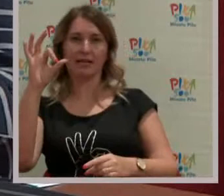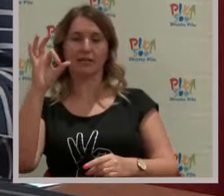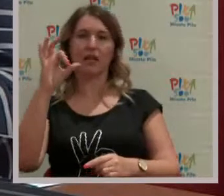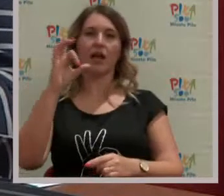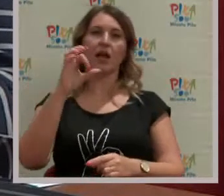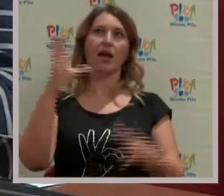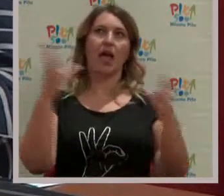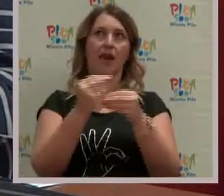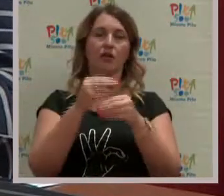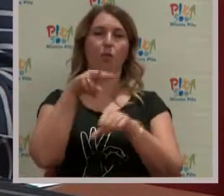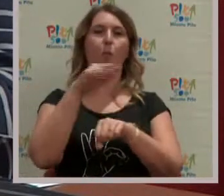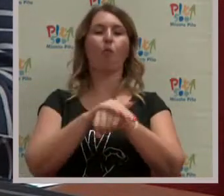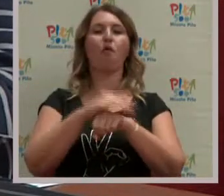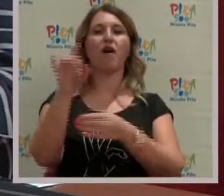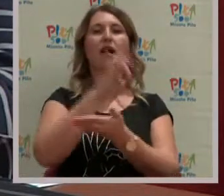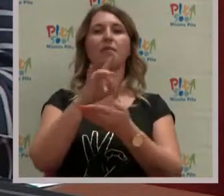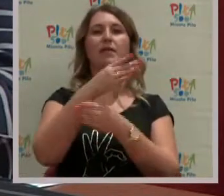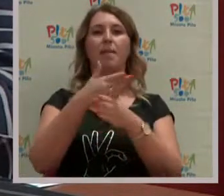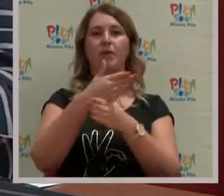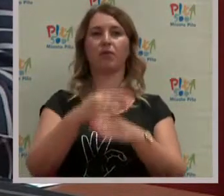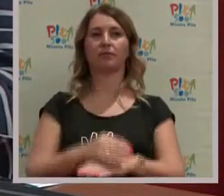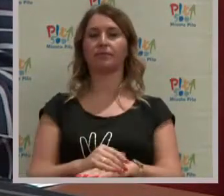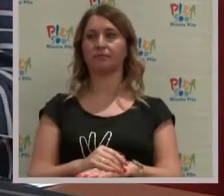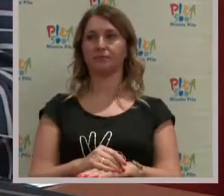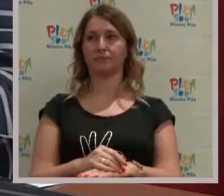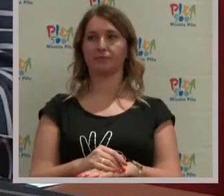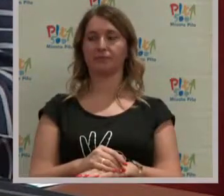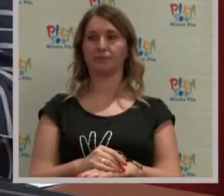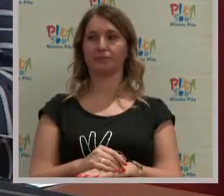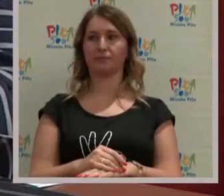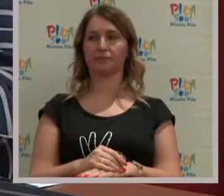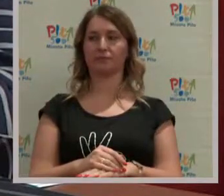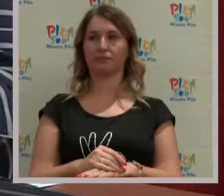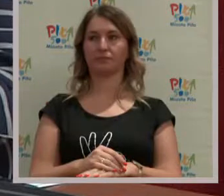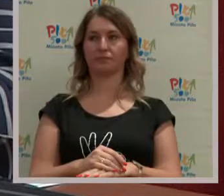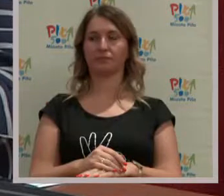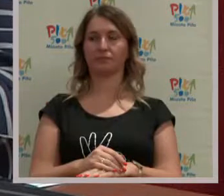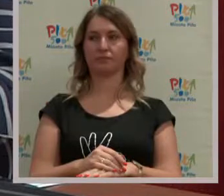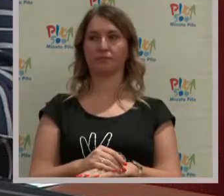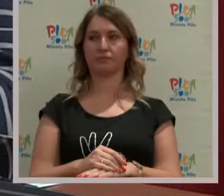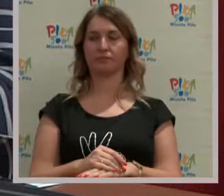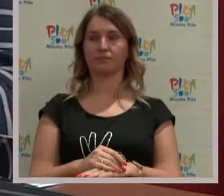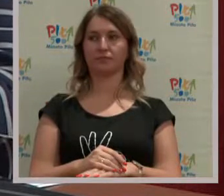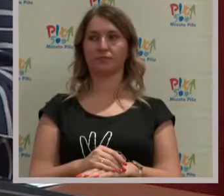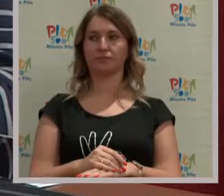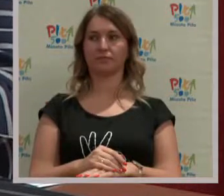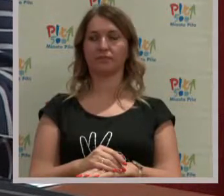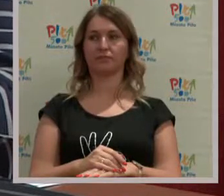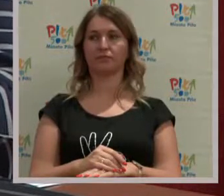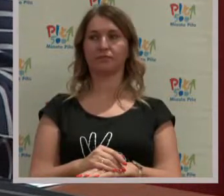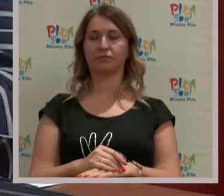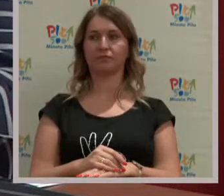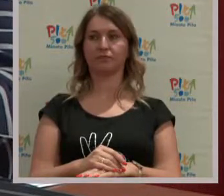dwie umowy które muszą być ze sobą i w tym samym czasie zawarte abyśmy mogli raz z jednej strony pozyskać pieniądze z Banku Gospodarstwa Krajowego